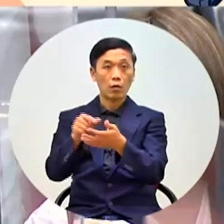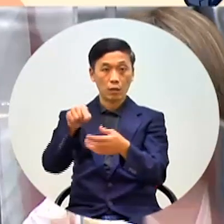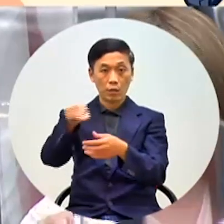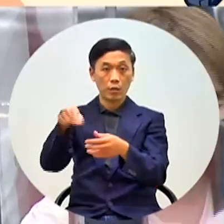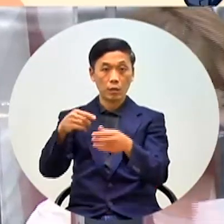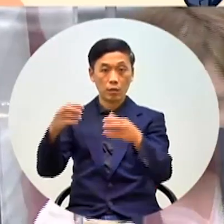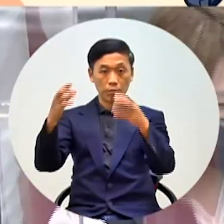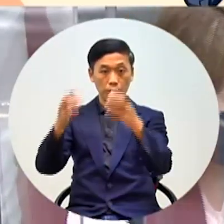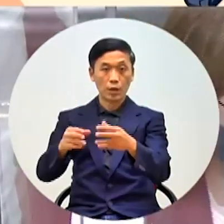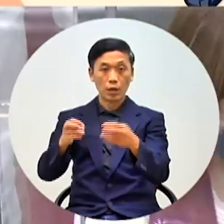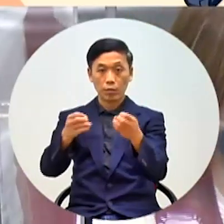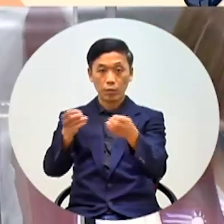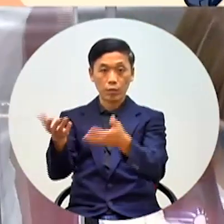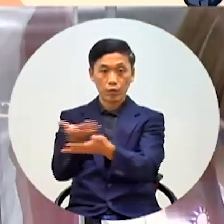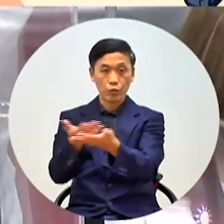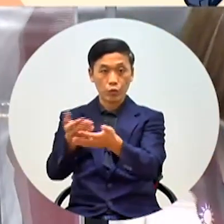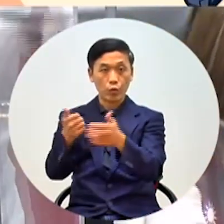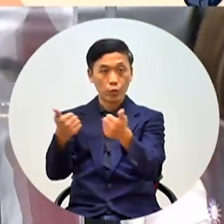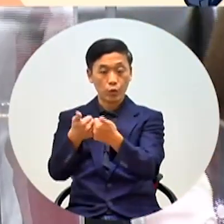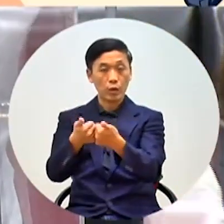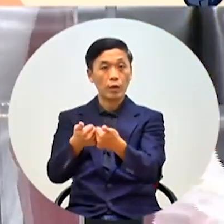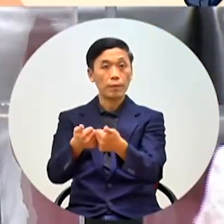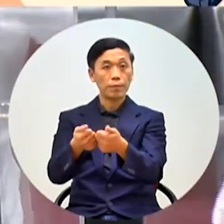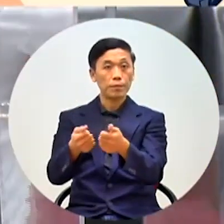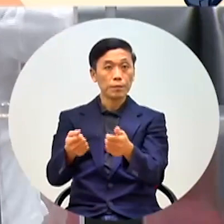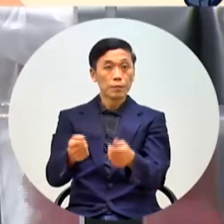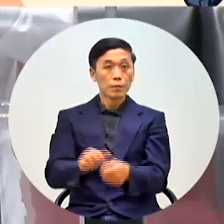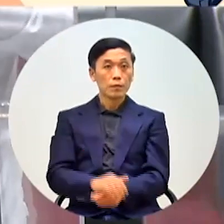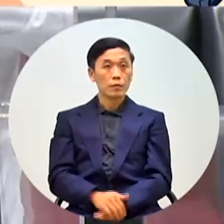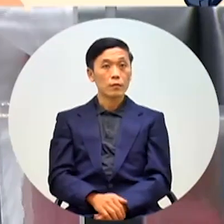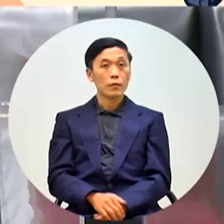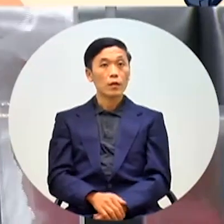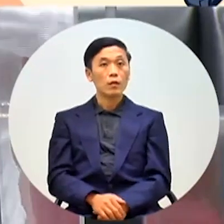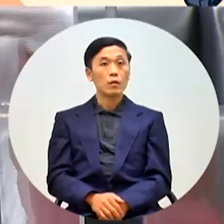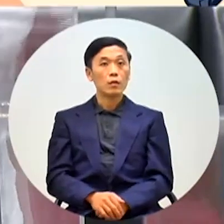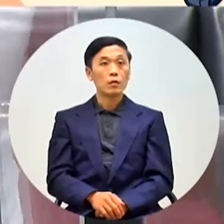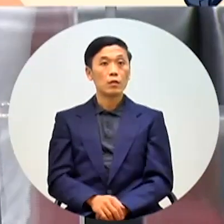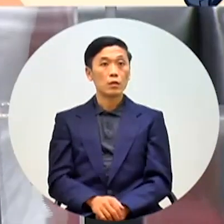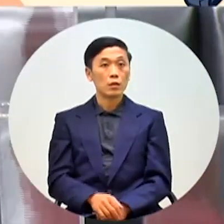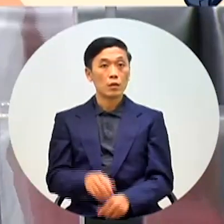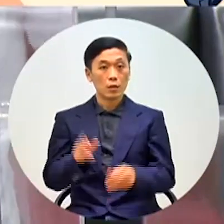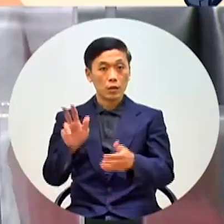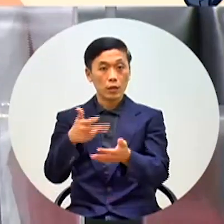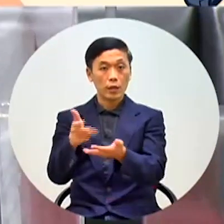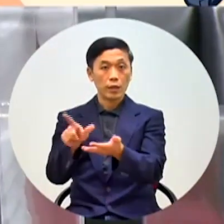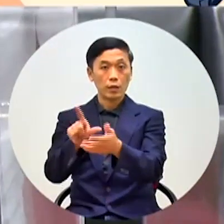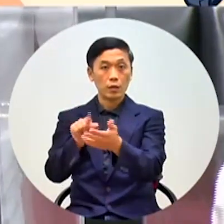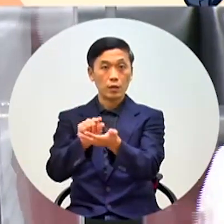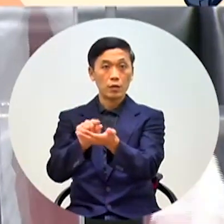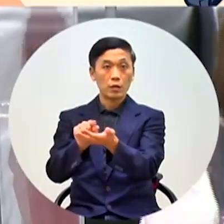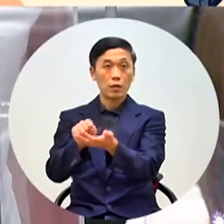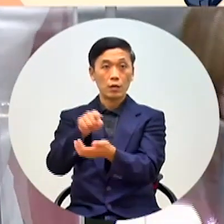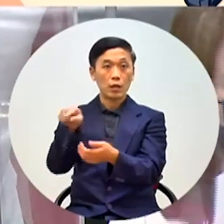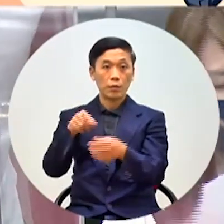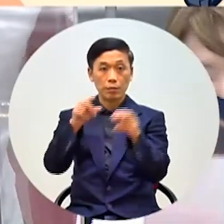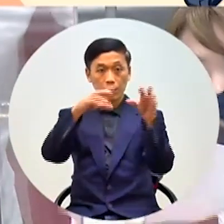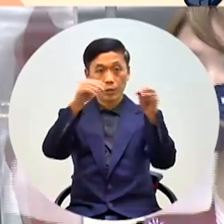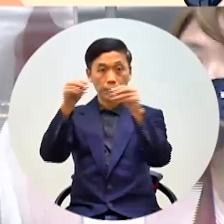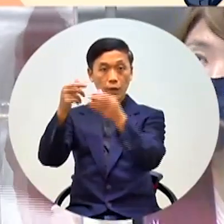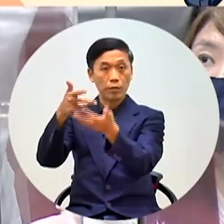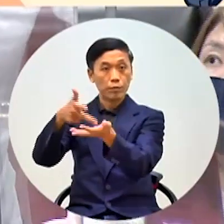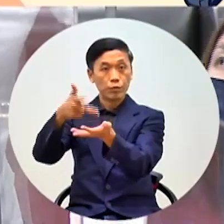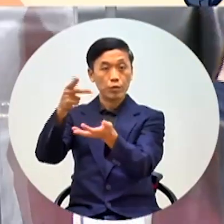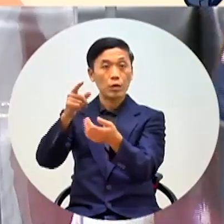会，总共上届无去七顶呢。应召地区上届无七道的清电，拢因为鸟